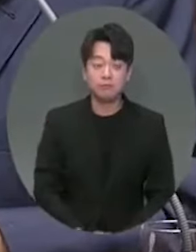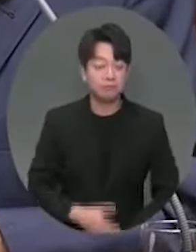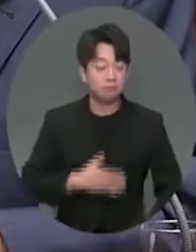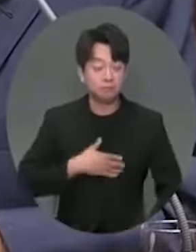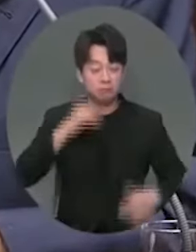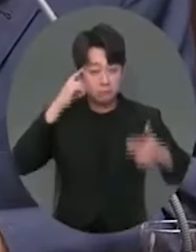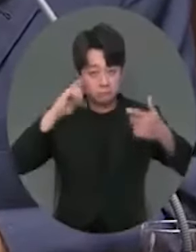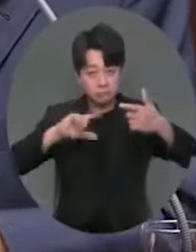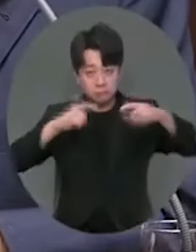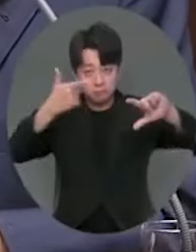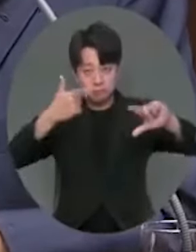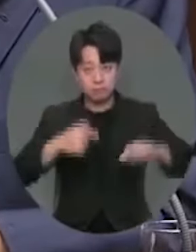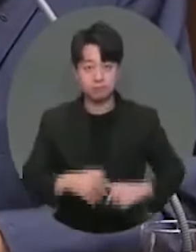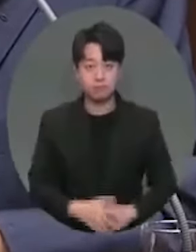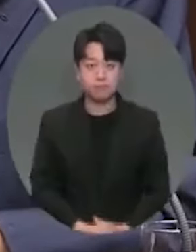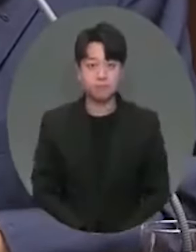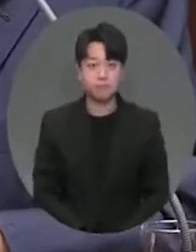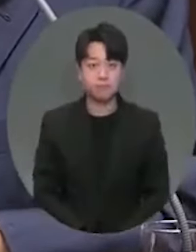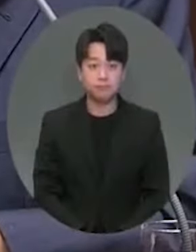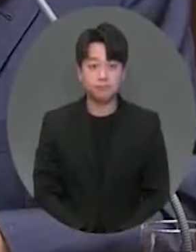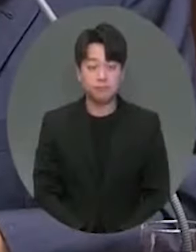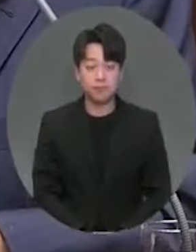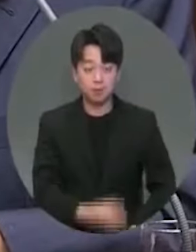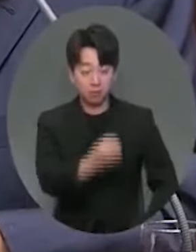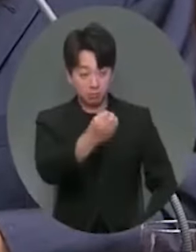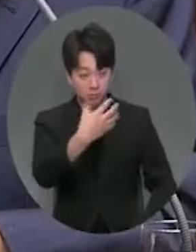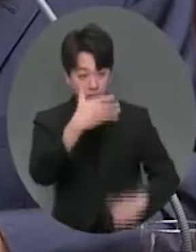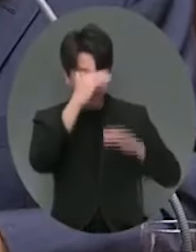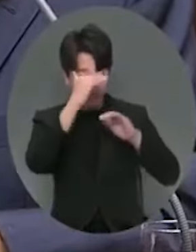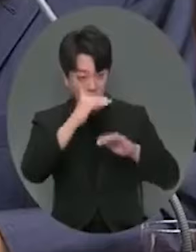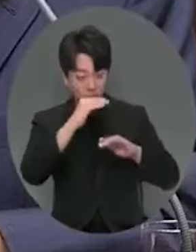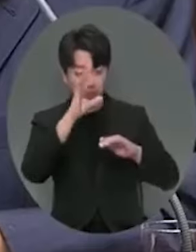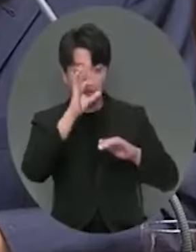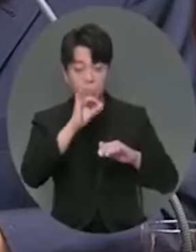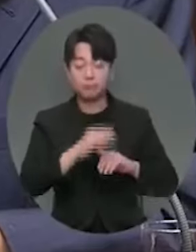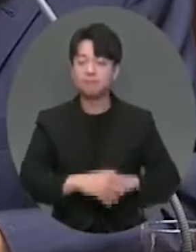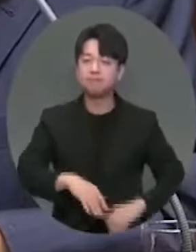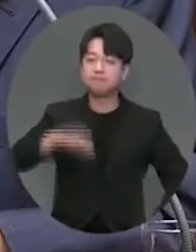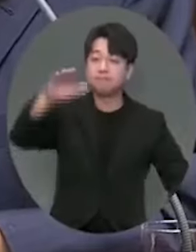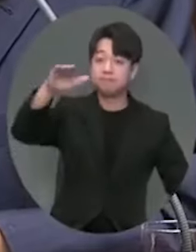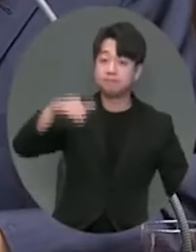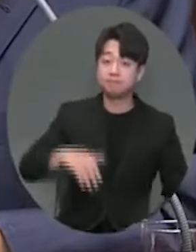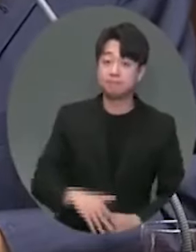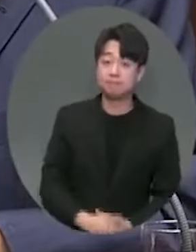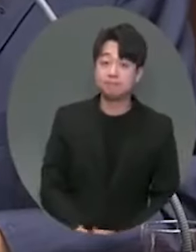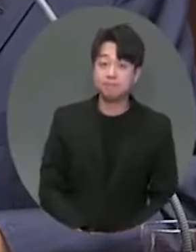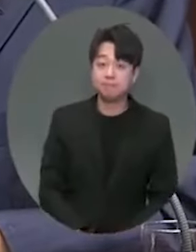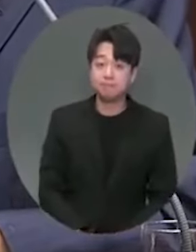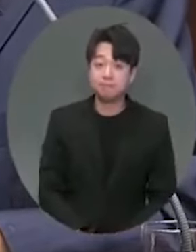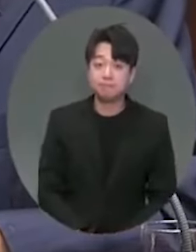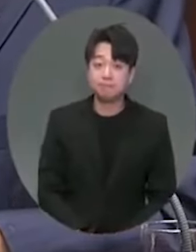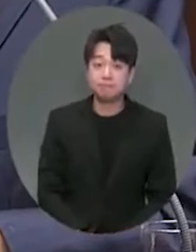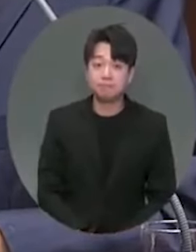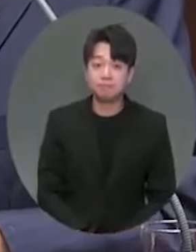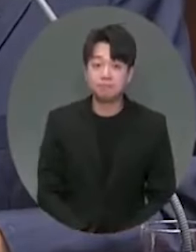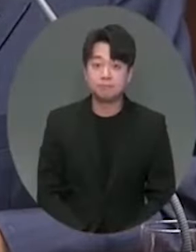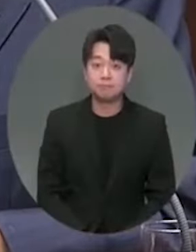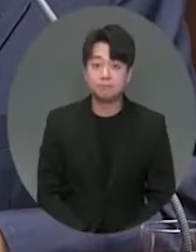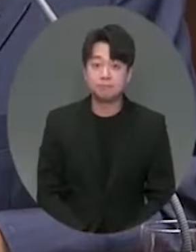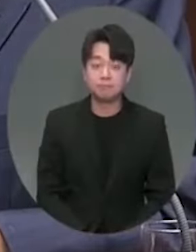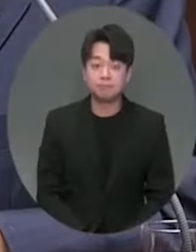그렇게 생각하진 않습니다. 뭐 의원님께서 사실은 국정의 핵심에 오랫동안 계셨기